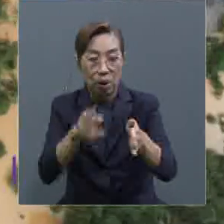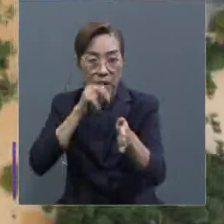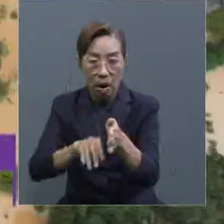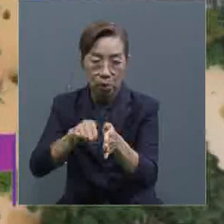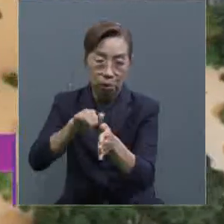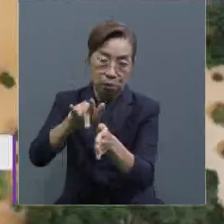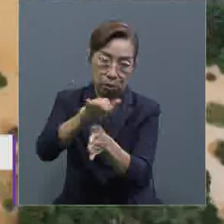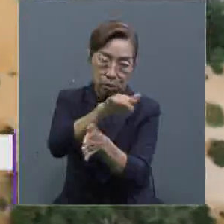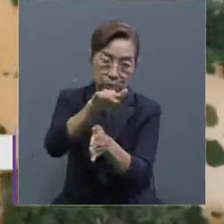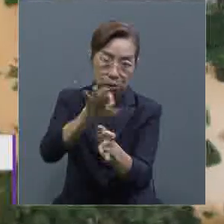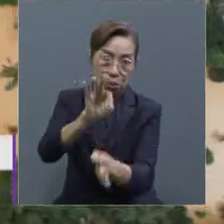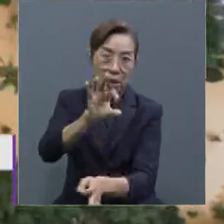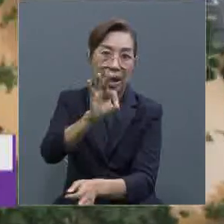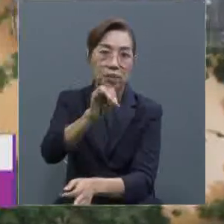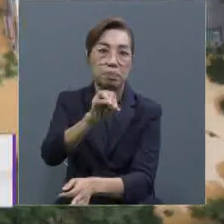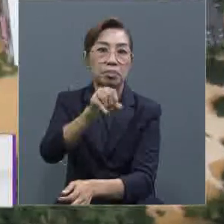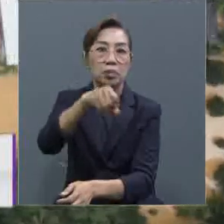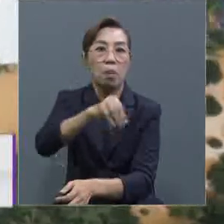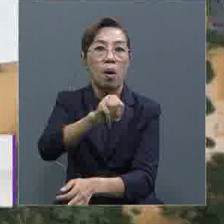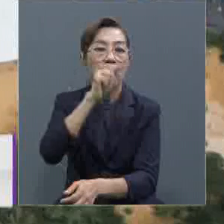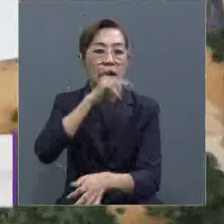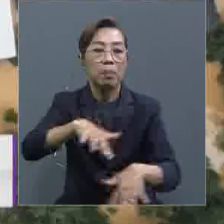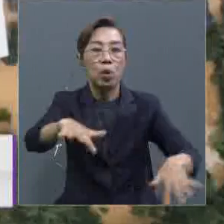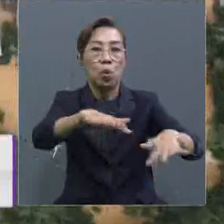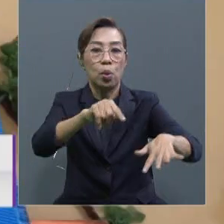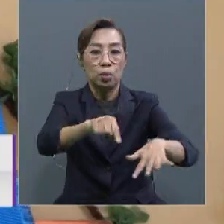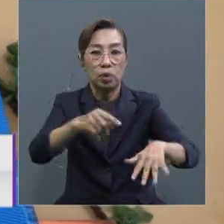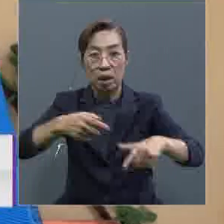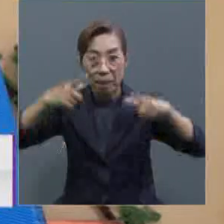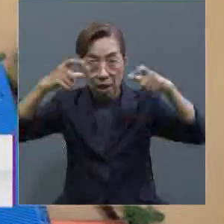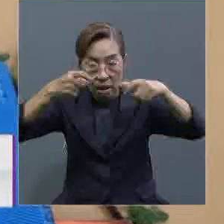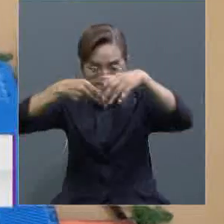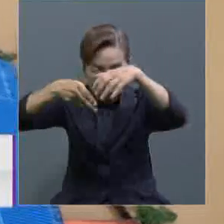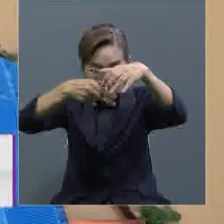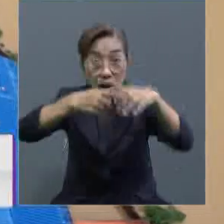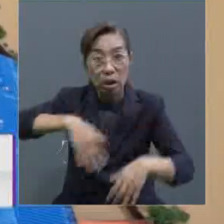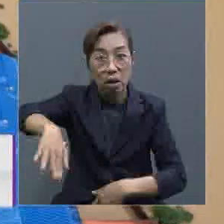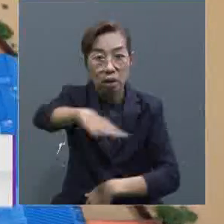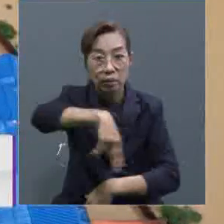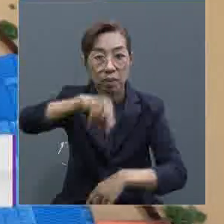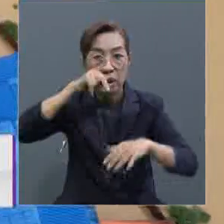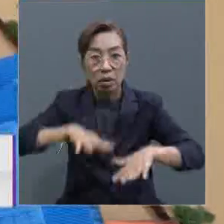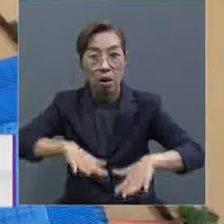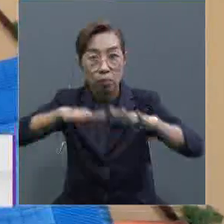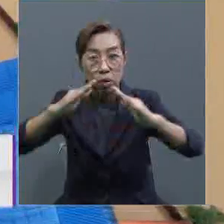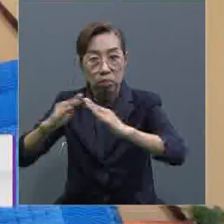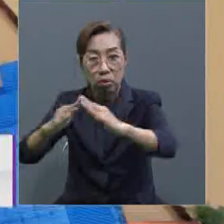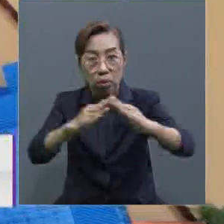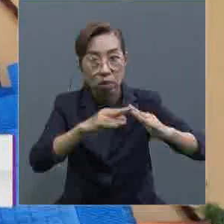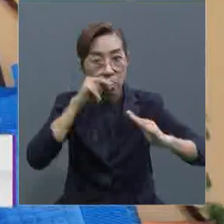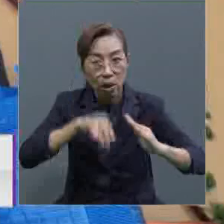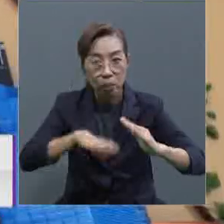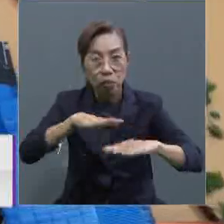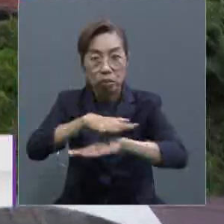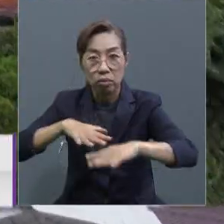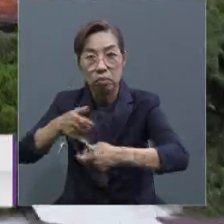ยังคงท่วมเป็นพื้นที่บริเวณกว้างภาพจากมุมสูงอ่ะคุณผู้ชมอย่างที่เห็นนี้นะคะก็จะเห็นเลยนะคะว่าบ้านเรือนพี่น้องประชาชนพื้นที่